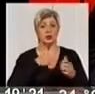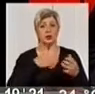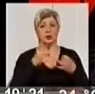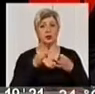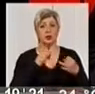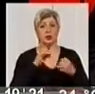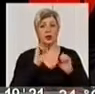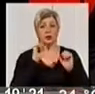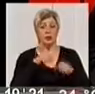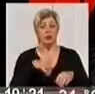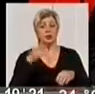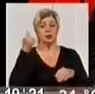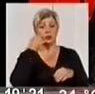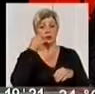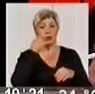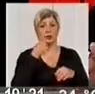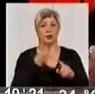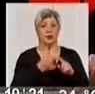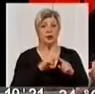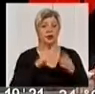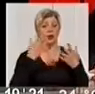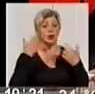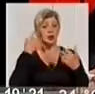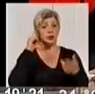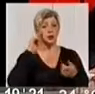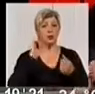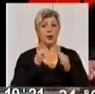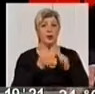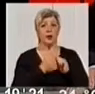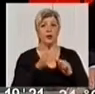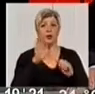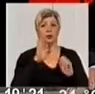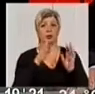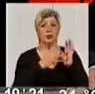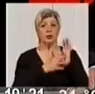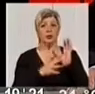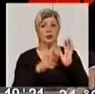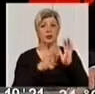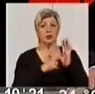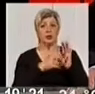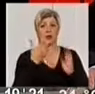зможете зробити це за телефоном, який легко запам'ятати.